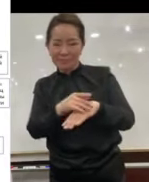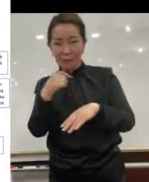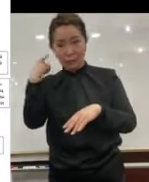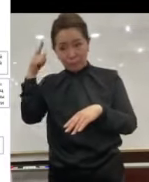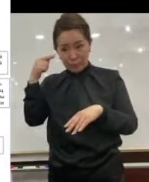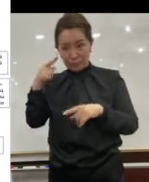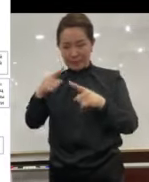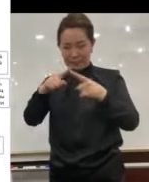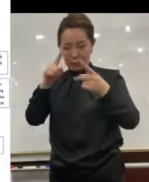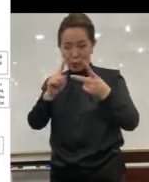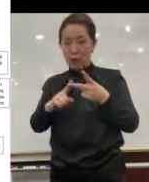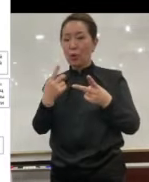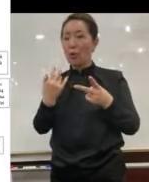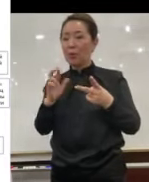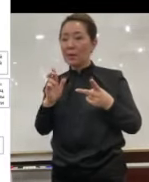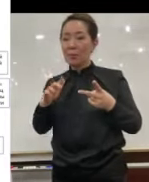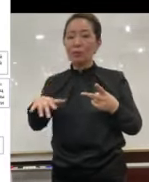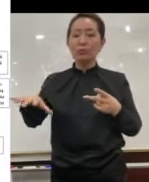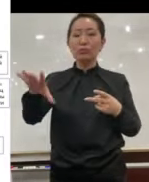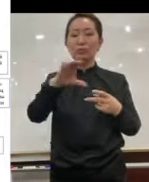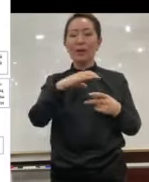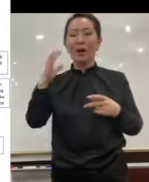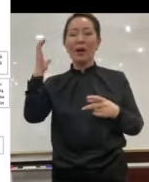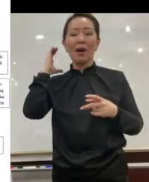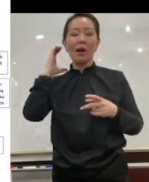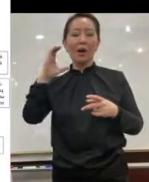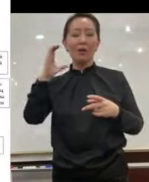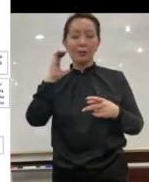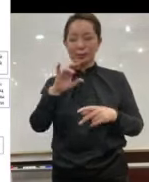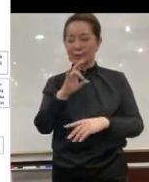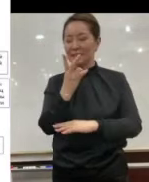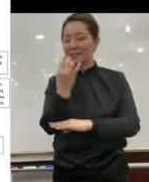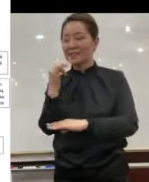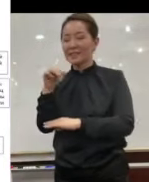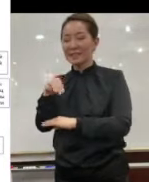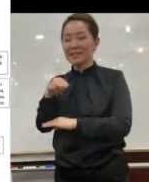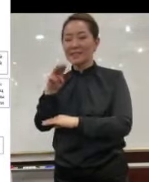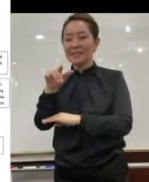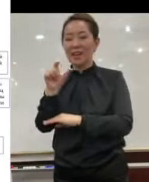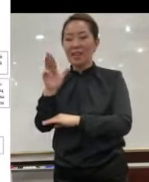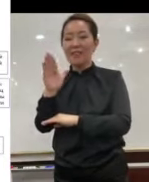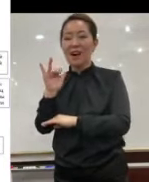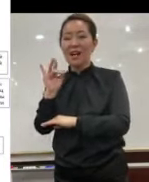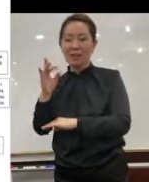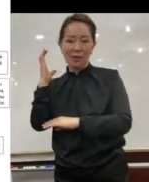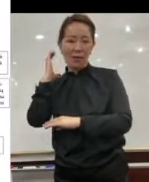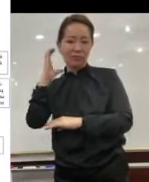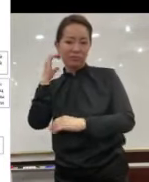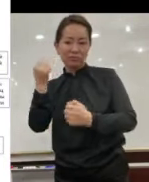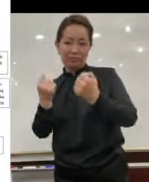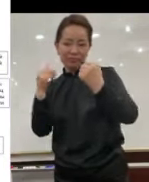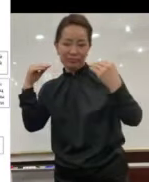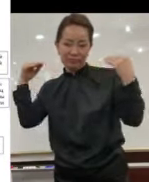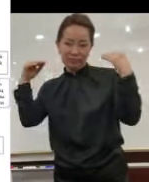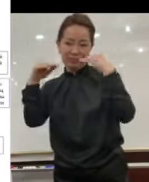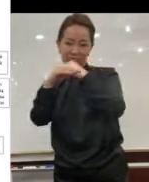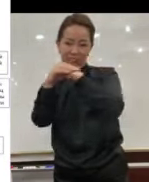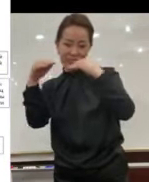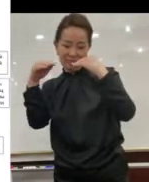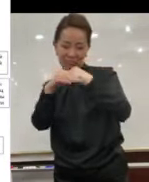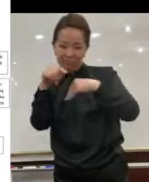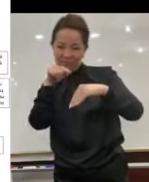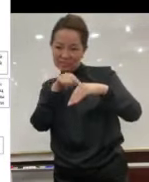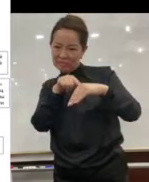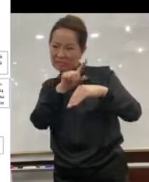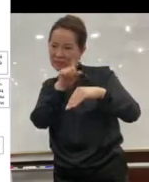гадна Улаанбаатар хотод явж байгаа нийтийн тээврийн хүртээмжтэй байдал маш асуудалтай байгаа. Гэх мэтчлээ энэ асуудлыг хэрхэн одоо